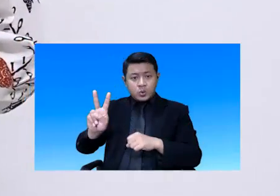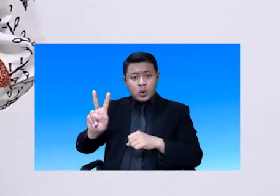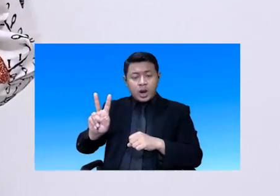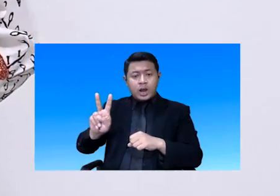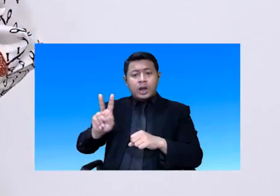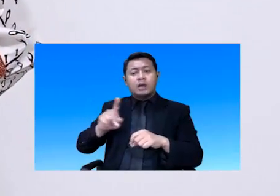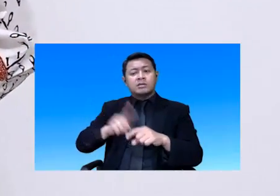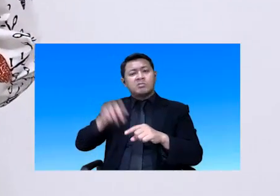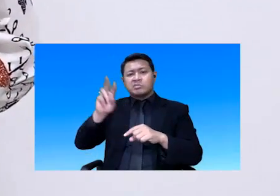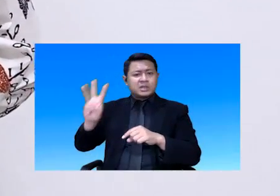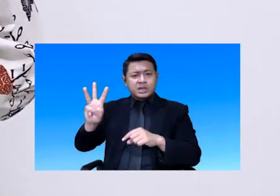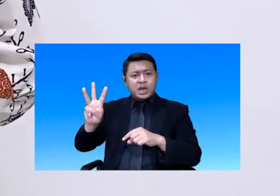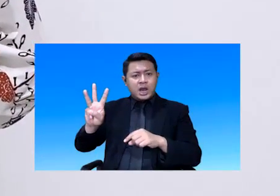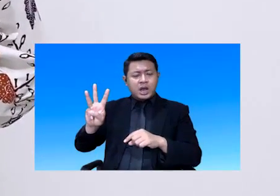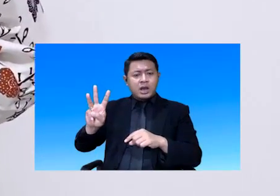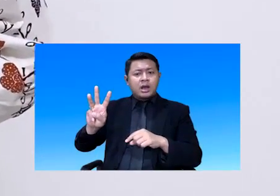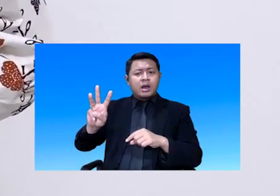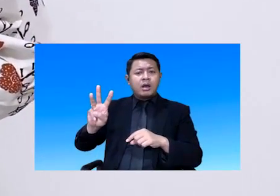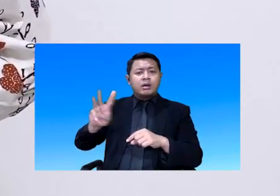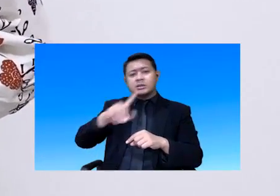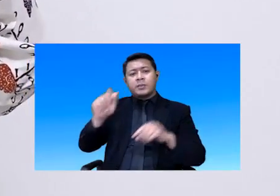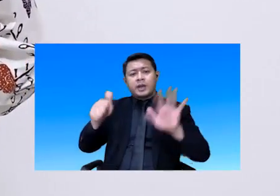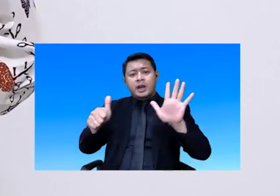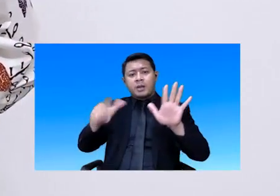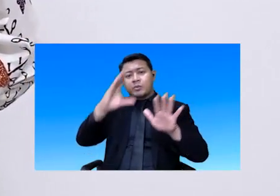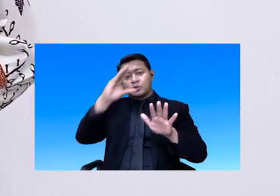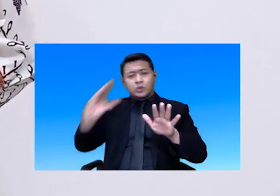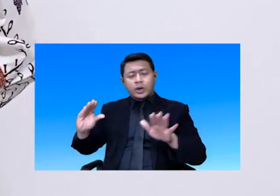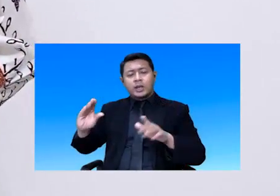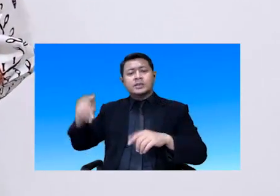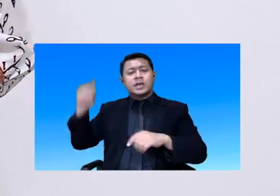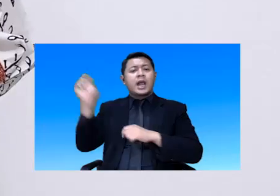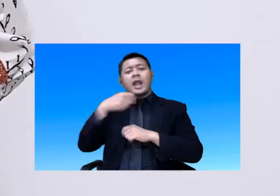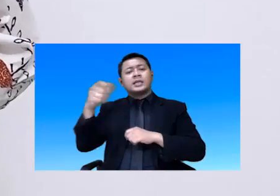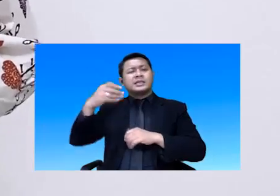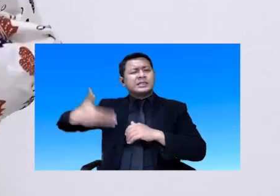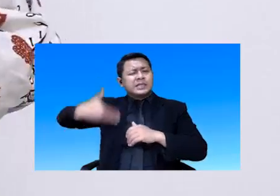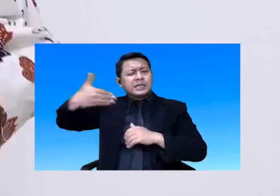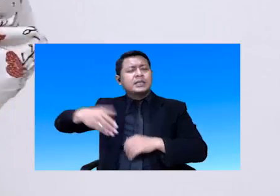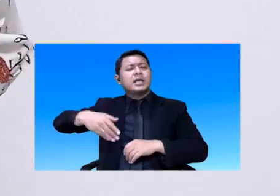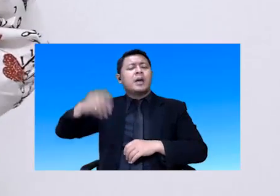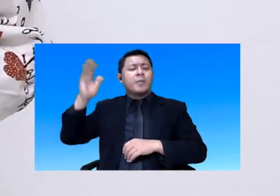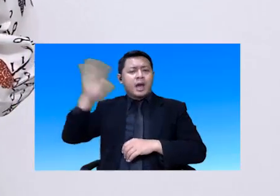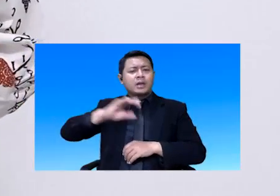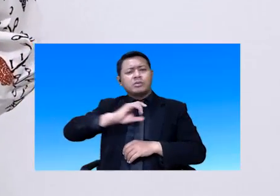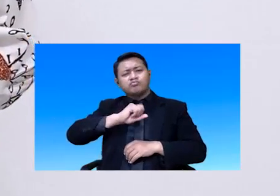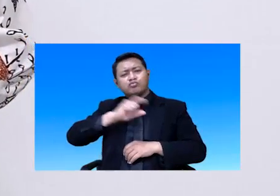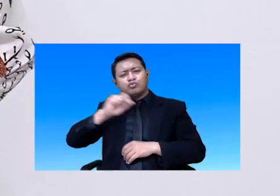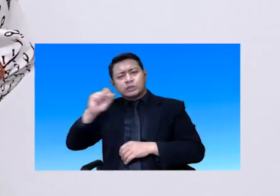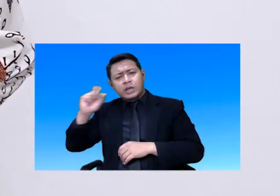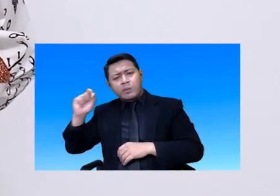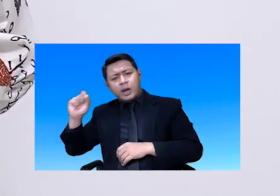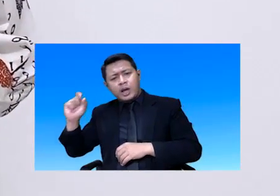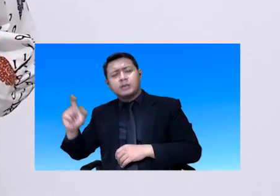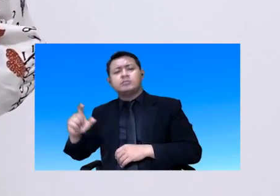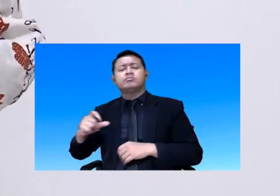3 sampai pukul 6 sore saya berlatih. Itu saya lakukan setiap hari dan bertahun-tahun. Jadi